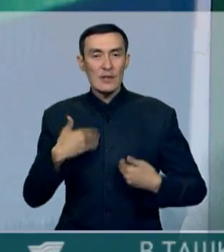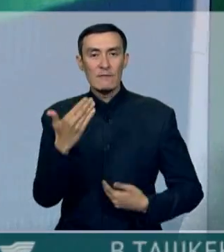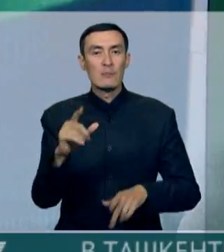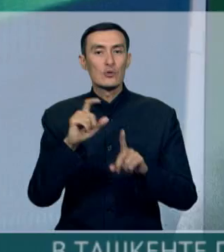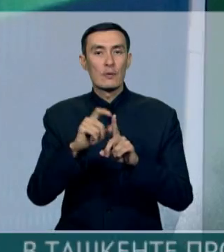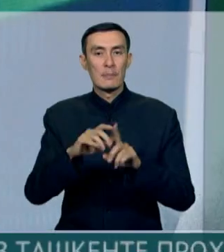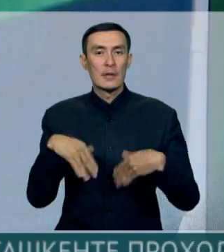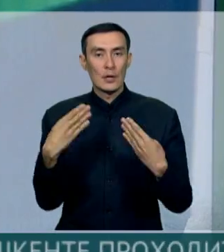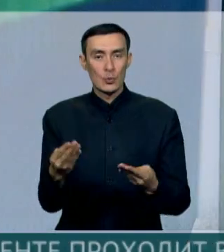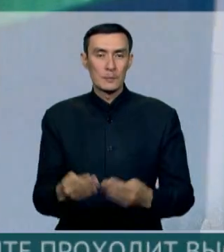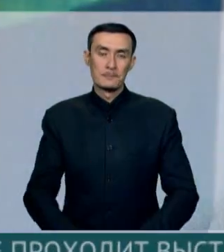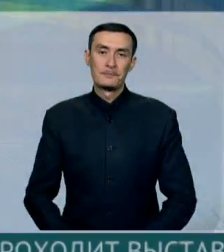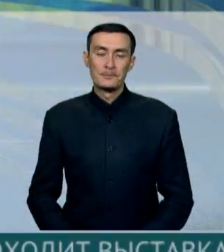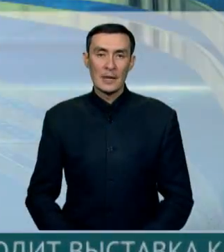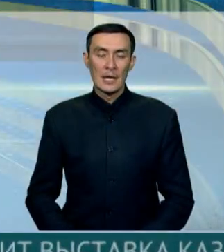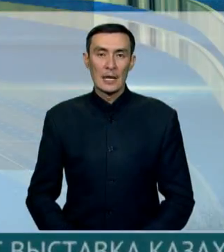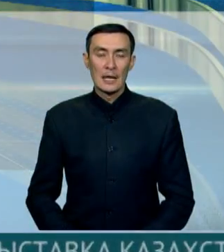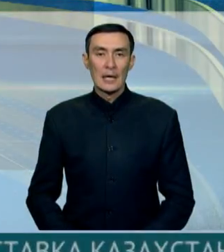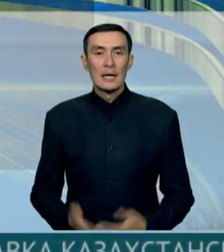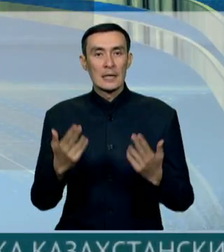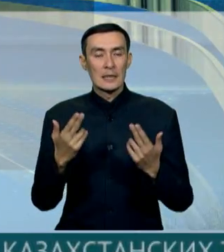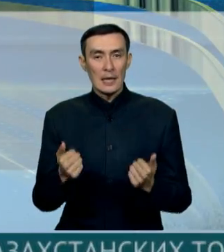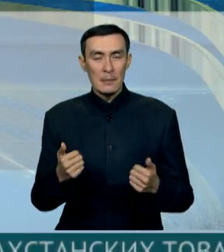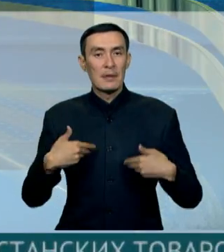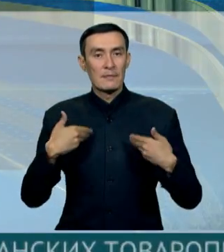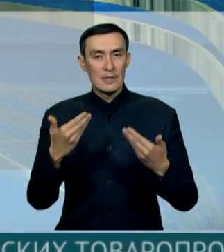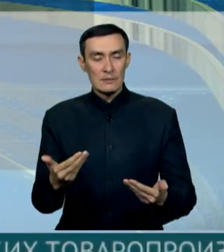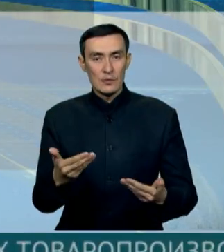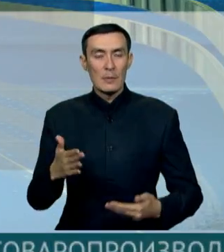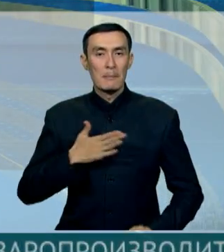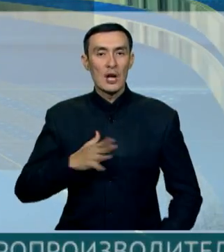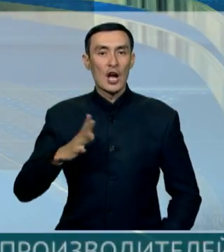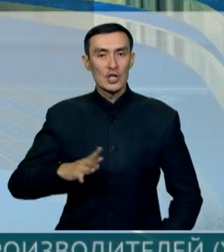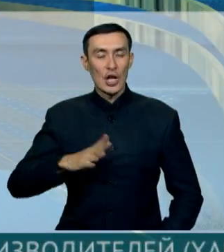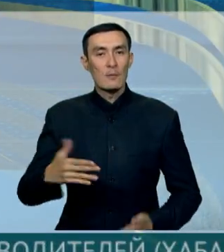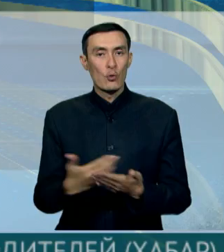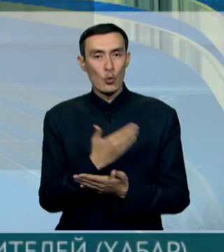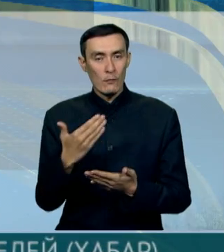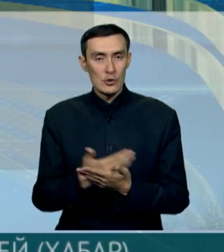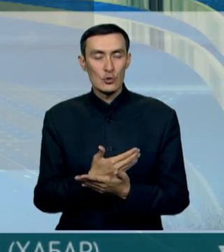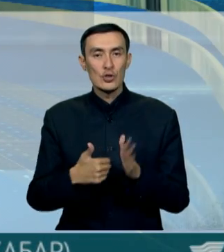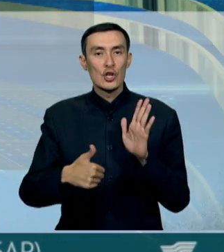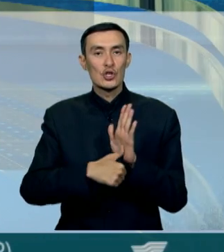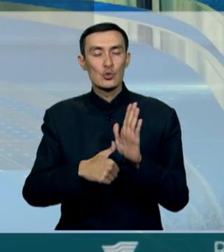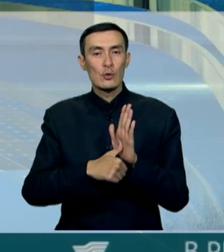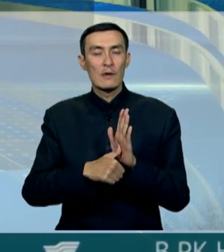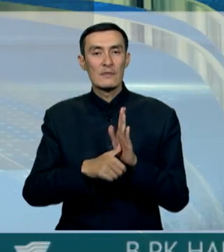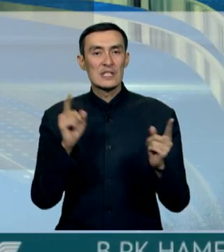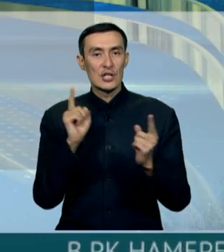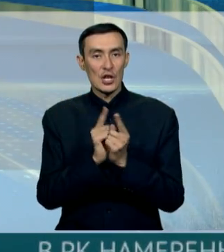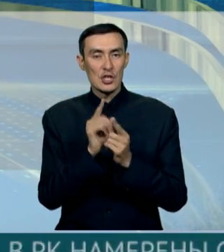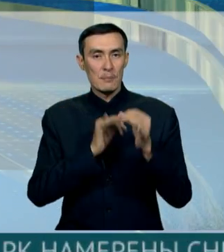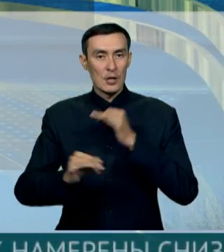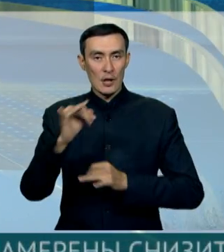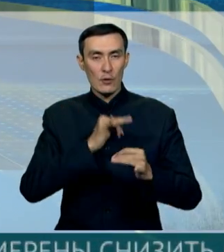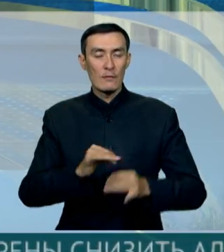слово. Да, Салтанат, приветствую. Мы все в ожидании каких-либо новостей по шестому раунду переговоров. И